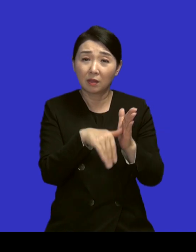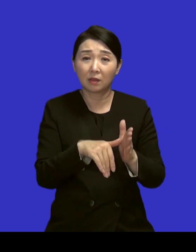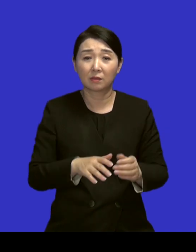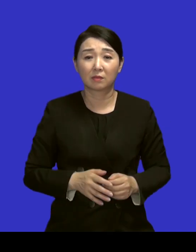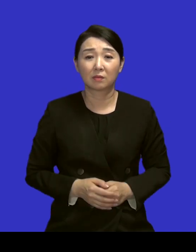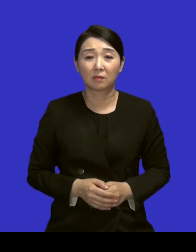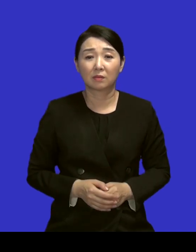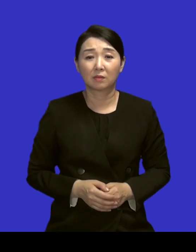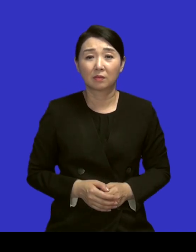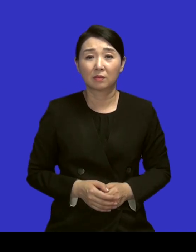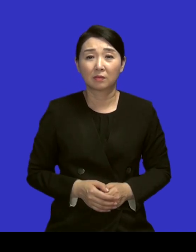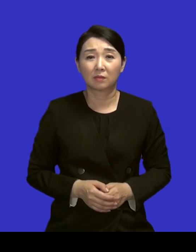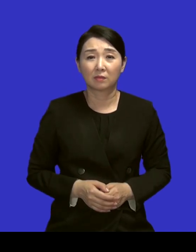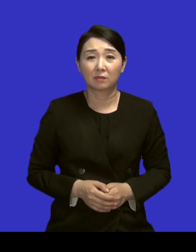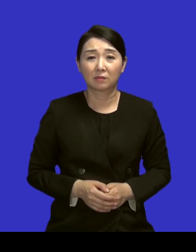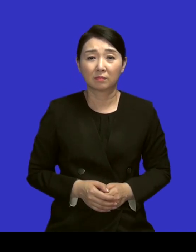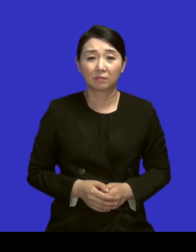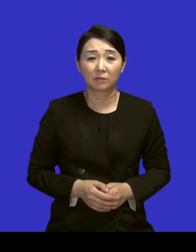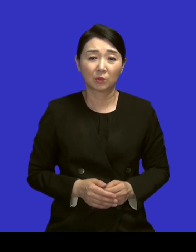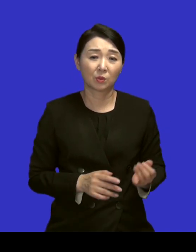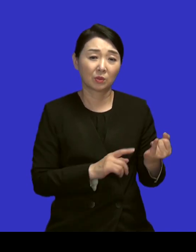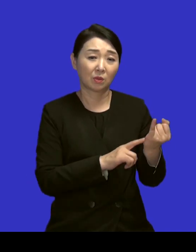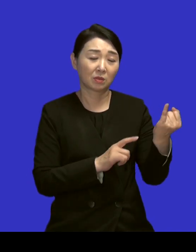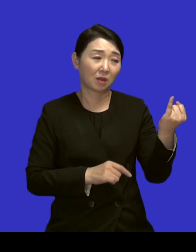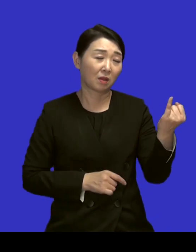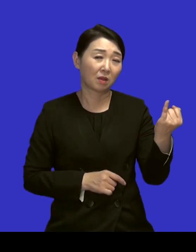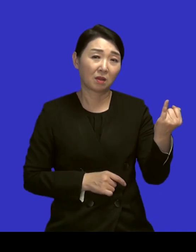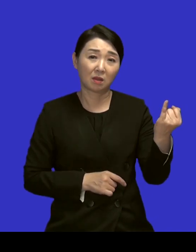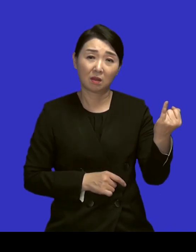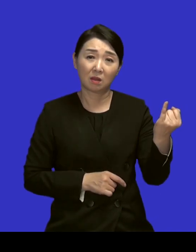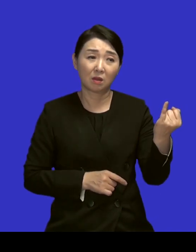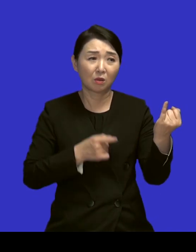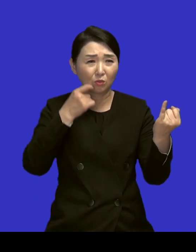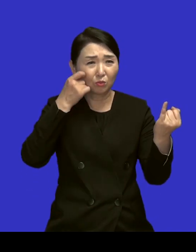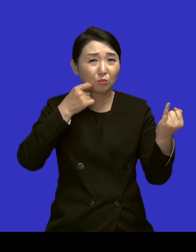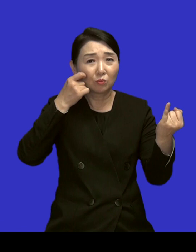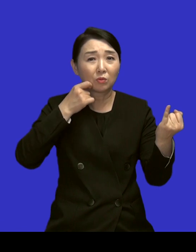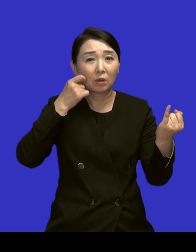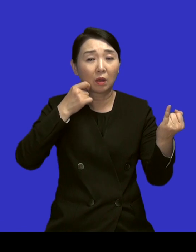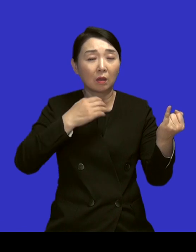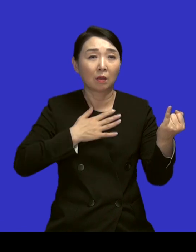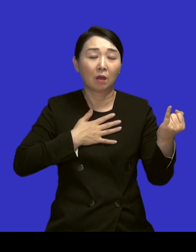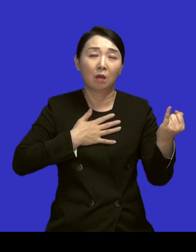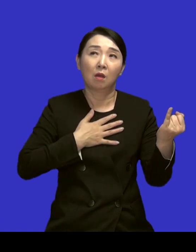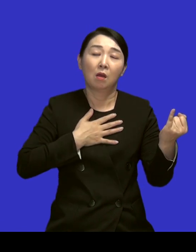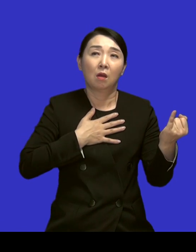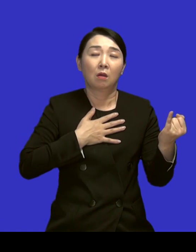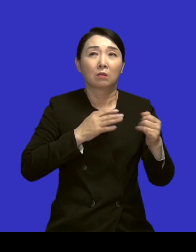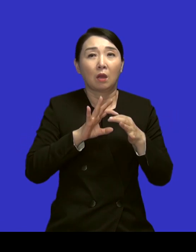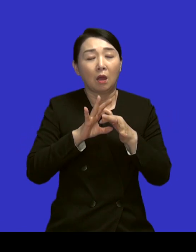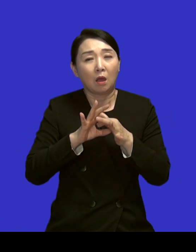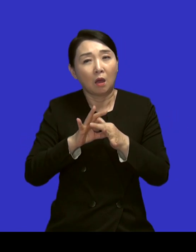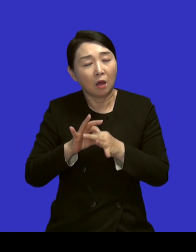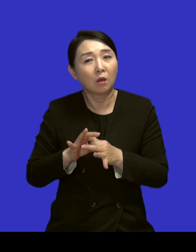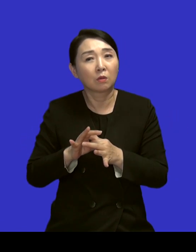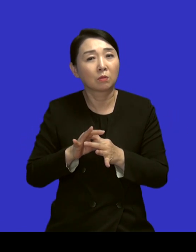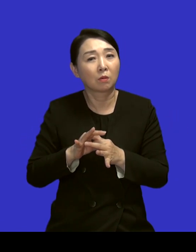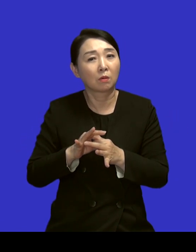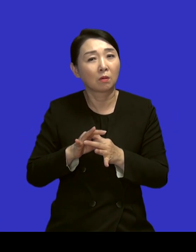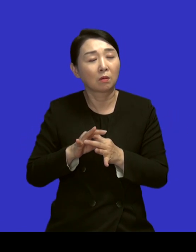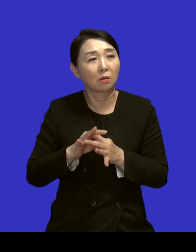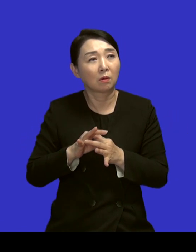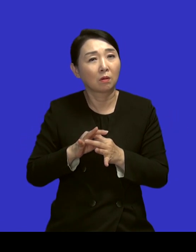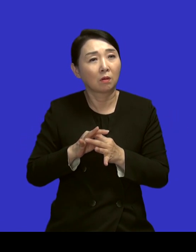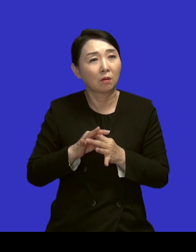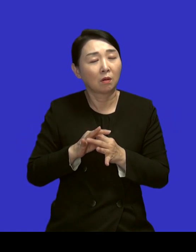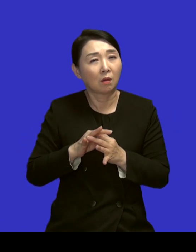이제 큰일이 난 게 그 여자 아이의 눈물이 제가 가슴 속에서 안 사라지는 거예요. 예. 아